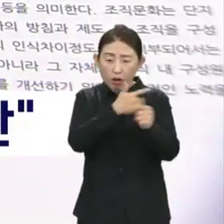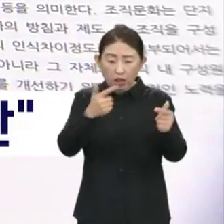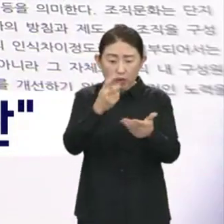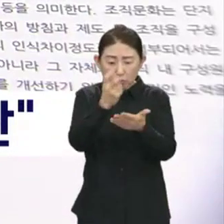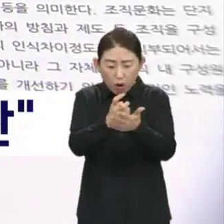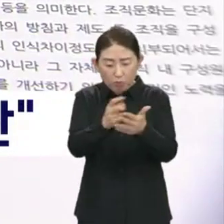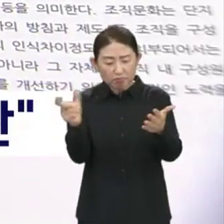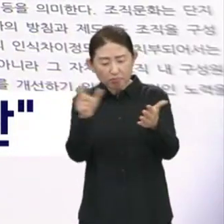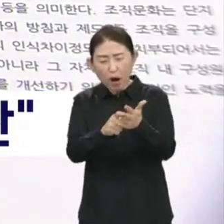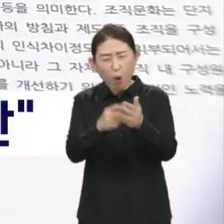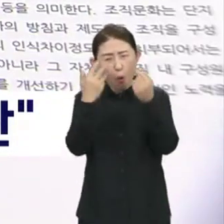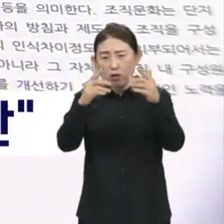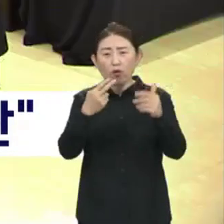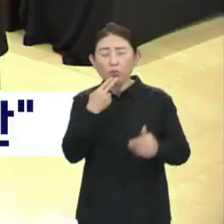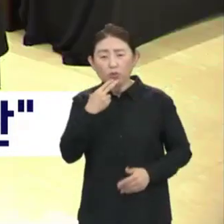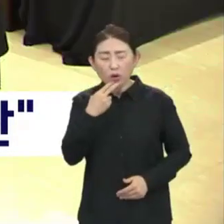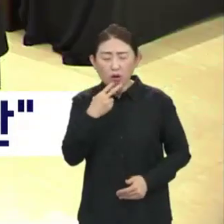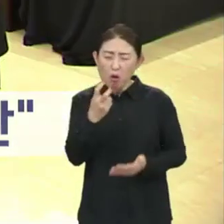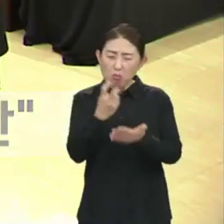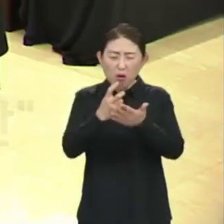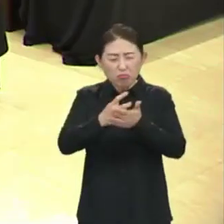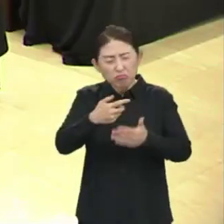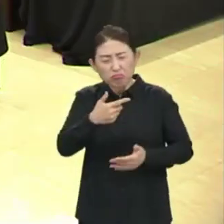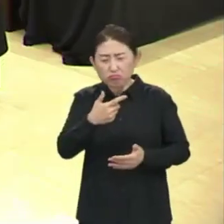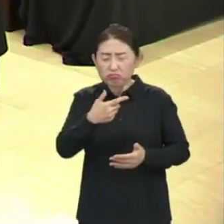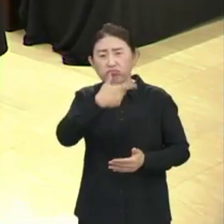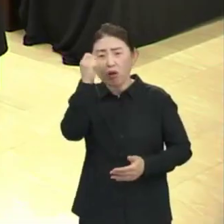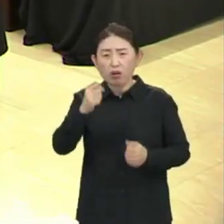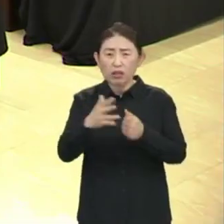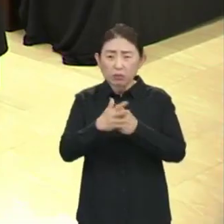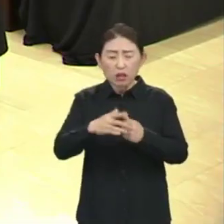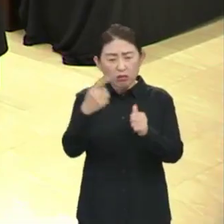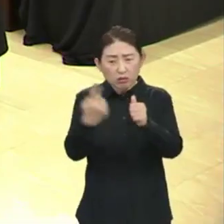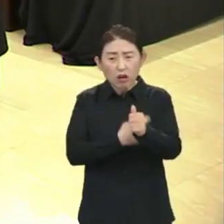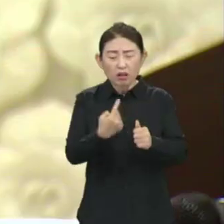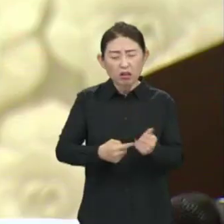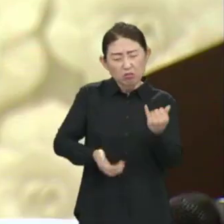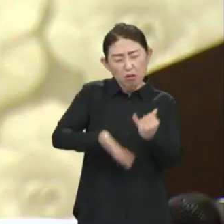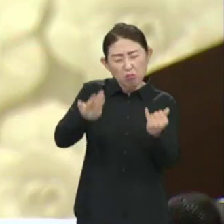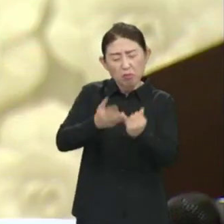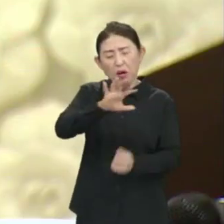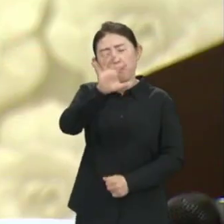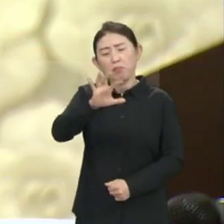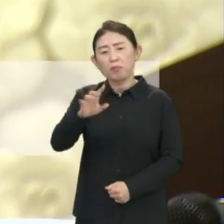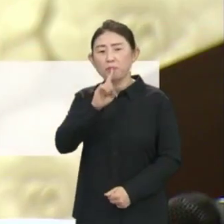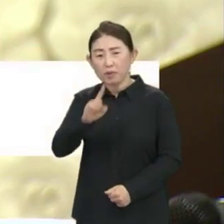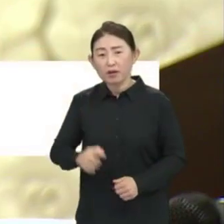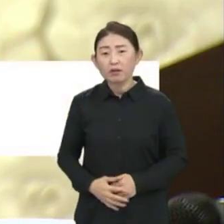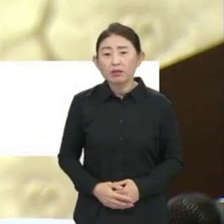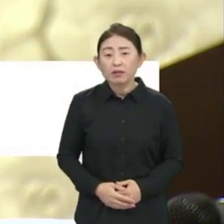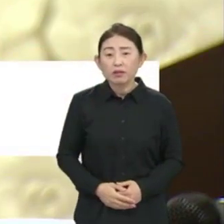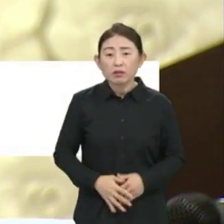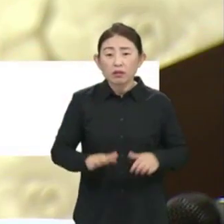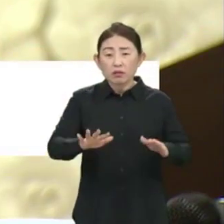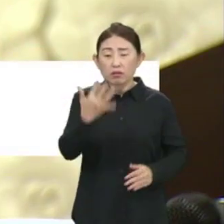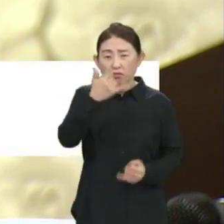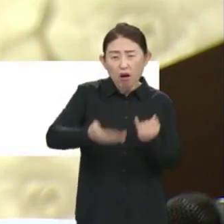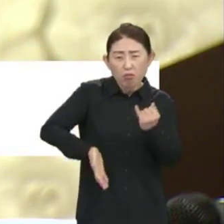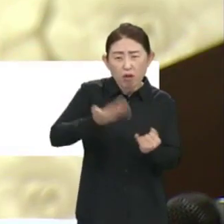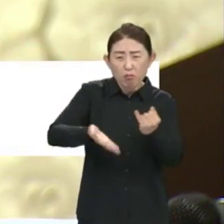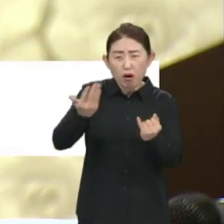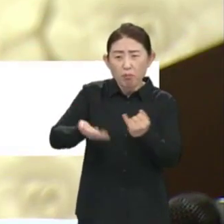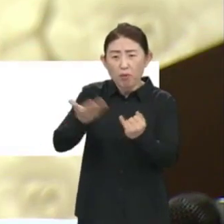등 제도적 한계로 권력형 성범죄가 양산되고 있다고 입을 모았습니다. 성추행 사건이 발생한 것을